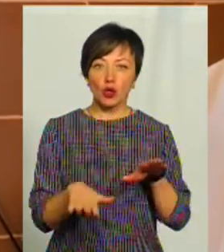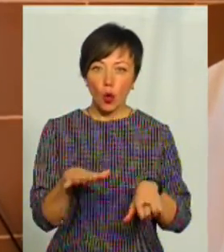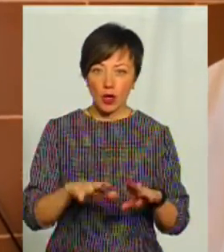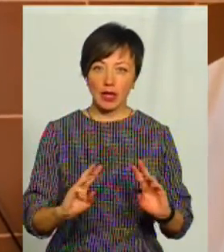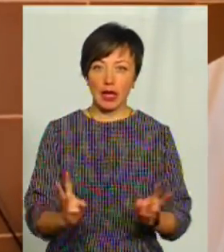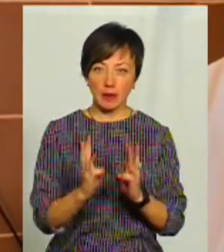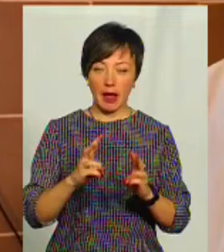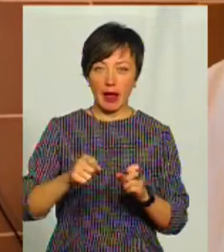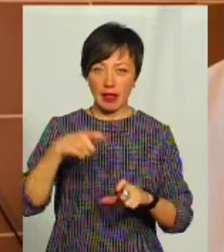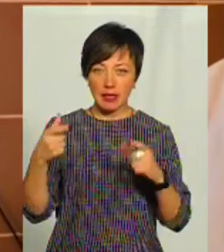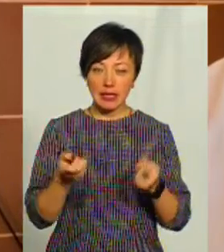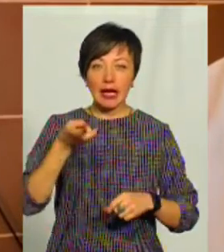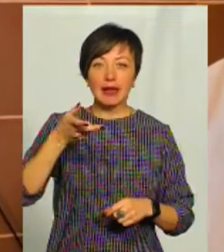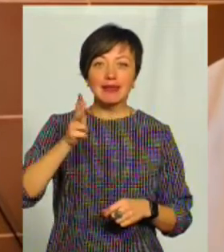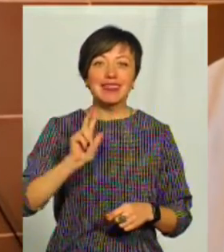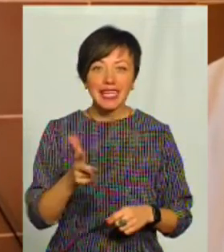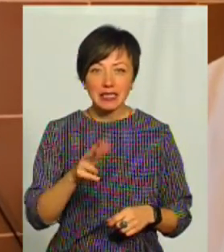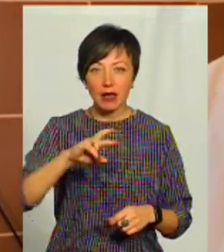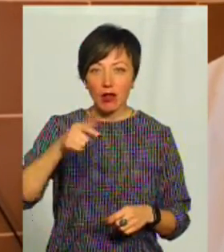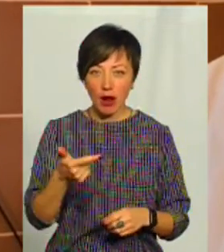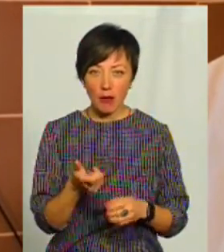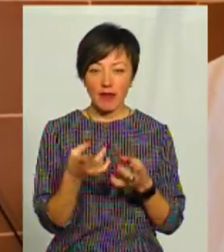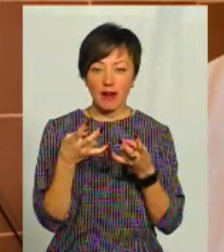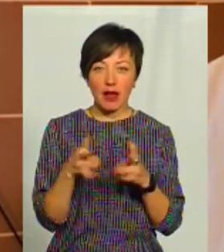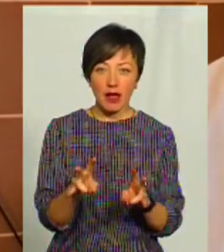листя виділяє 30 кілограмів чадного газу,